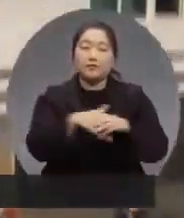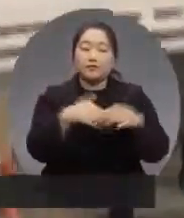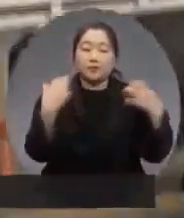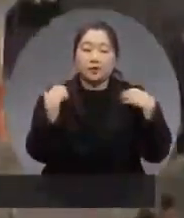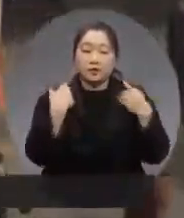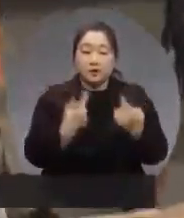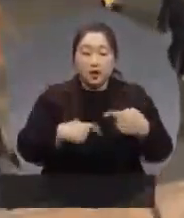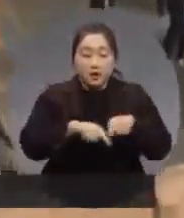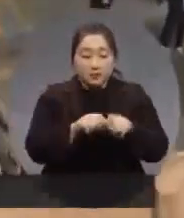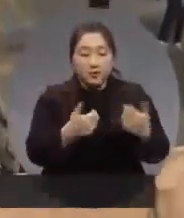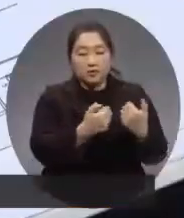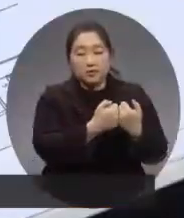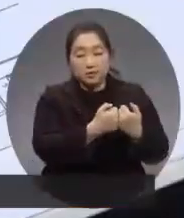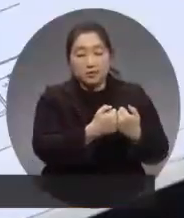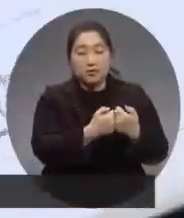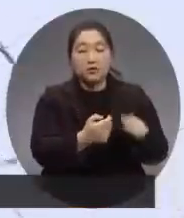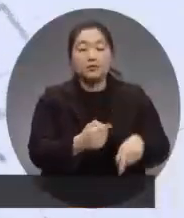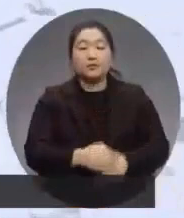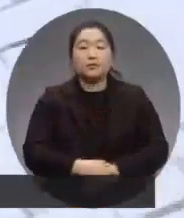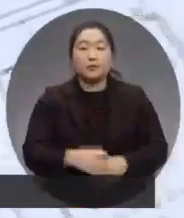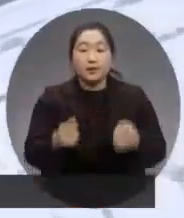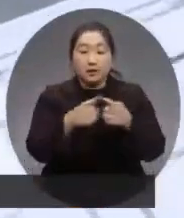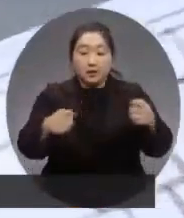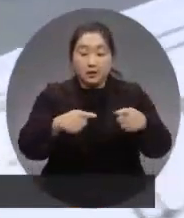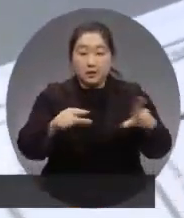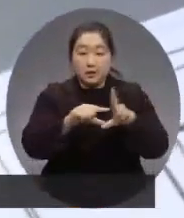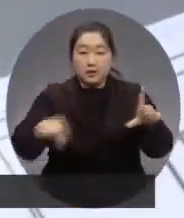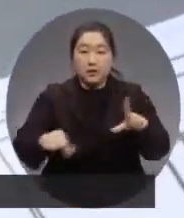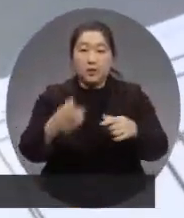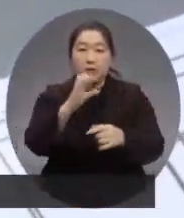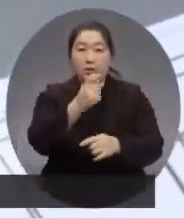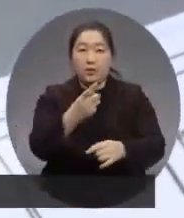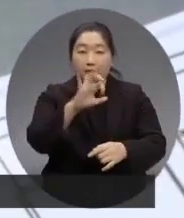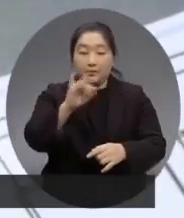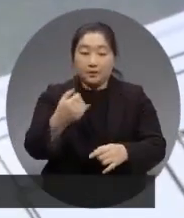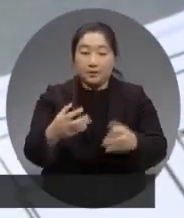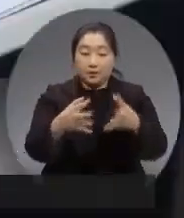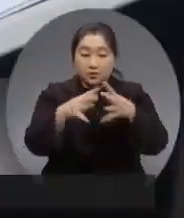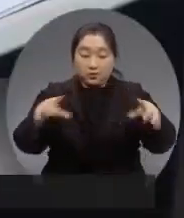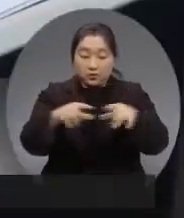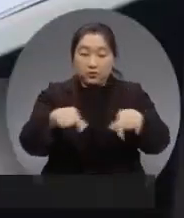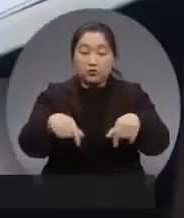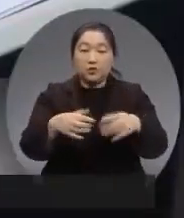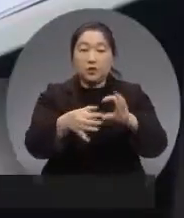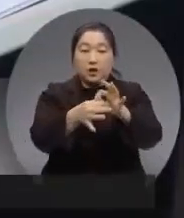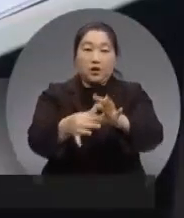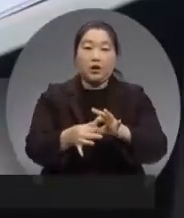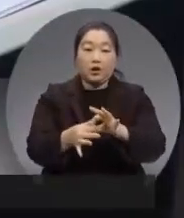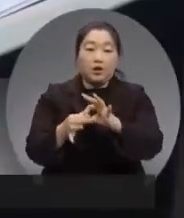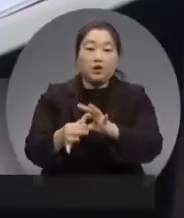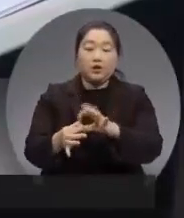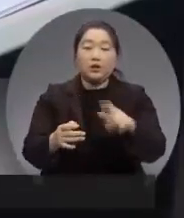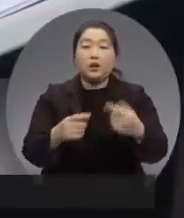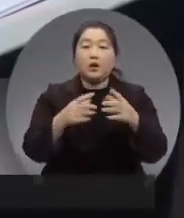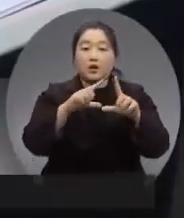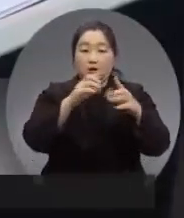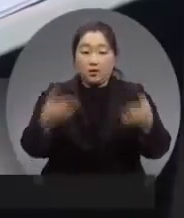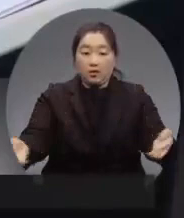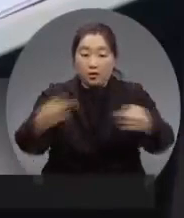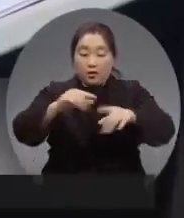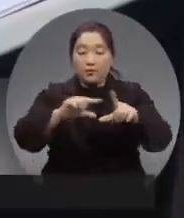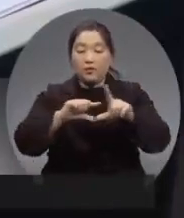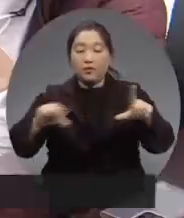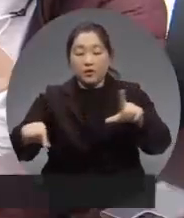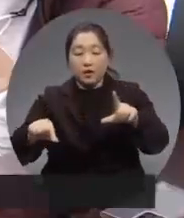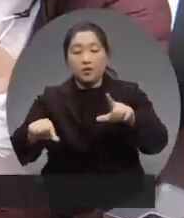함께 구성한 협의체에서 1층 로비를 포함해 와플 슬라브 구조와 연결된 건물 일부를 보존하라는 제안도